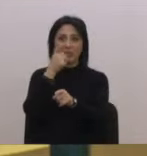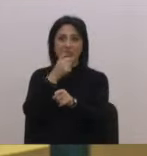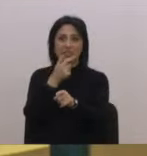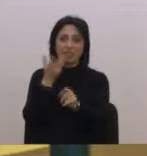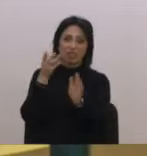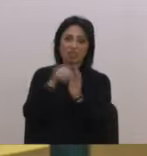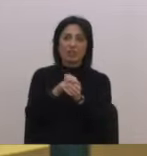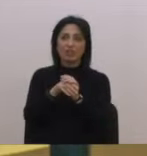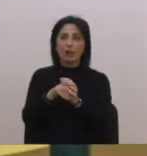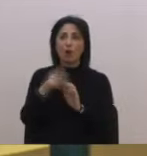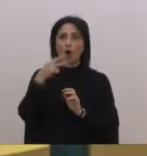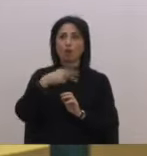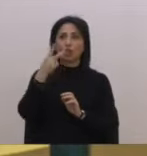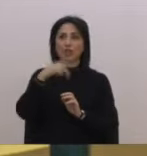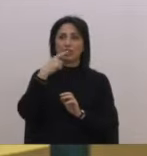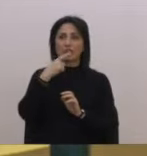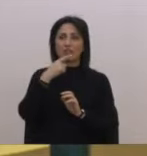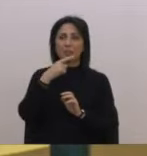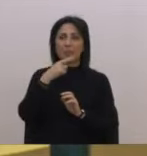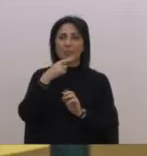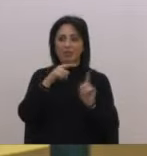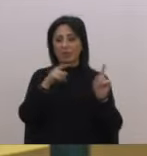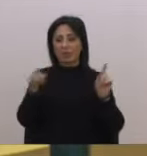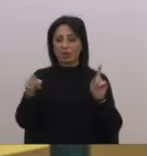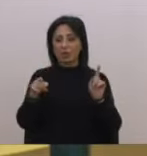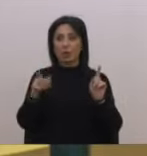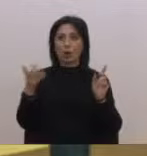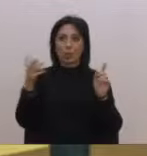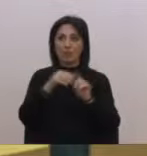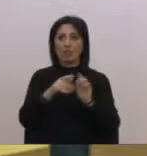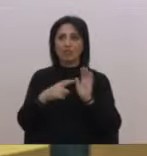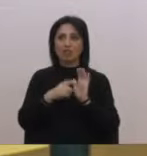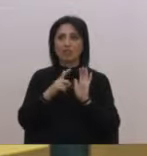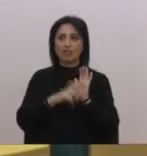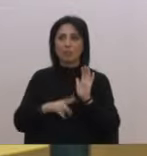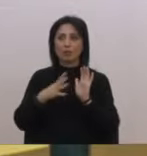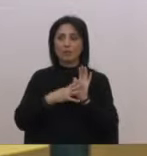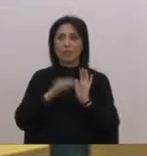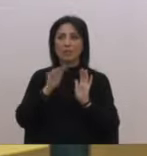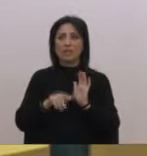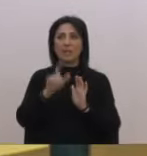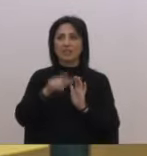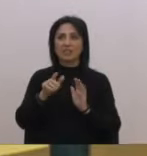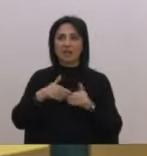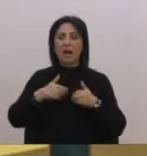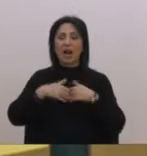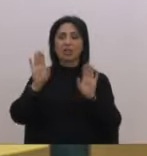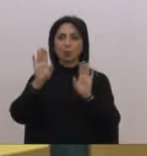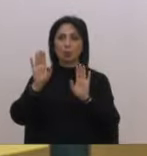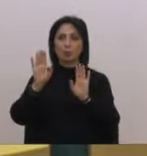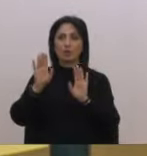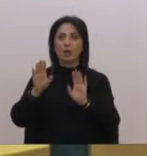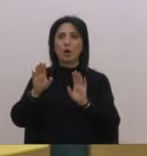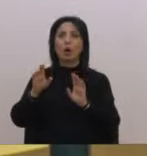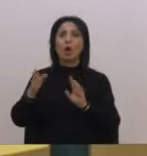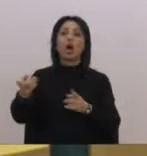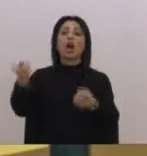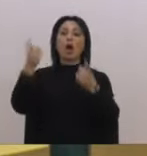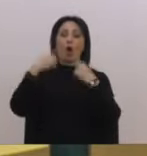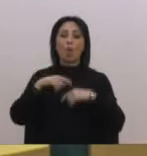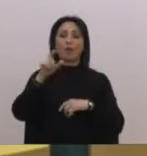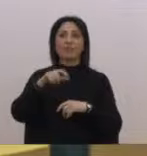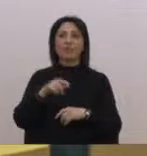chatulit. Ozdorc, lichat, tu chatulit, ozdorc, lichat, și da samuza, schrametia ta sieda mieni, kasul. Magra, mindros, roșema, uida,